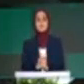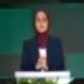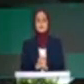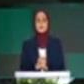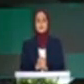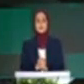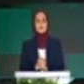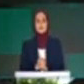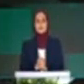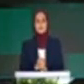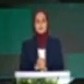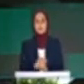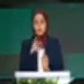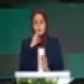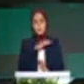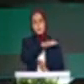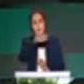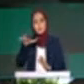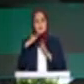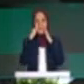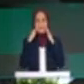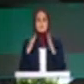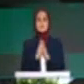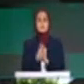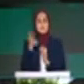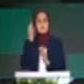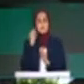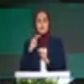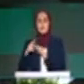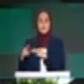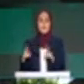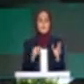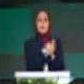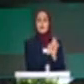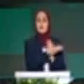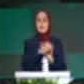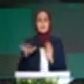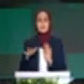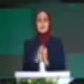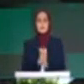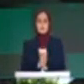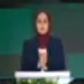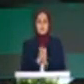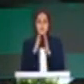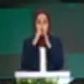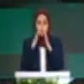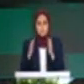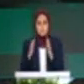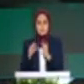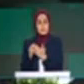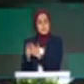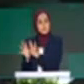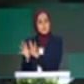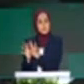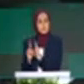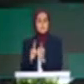زي ايه؟ فالتجار نزلوا ابتدوا يشتروا هذه السلع بالكلام. والله انا دايما انبه للجزئيه دي. والله شفنا لها حل ومش دلوقتي. بسوء